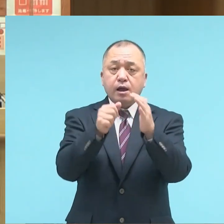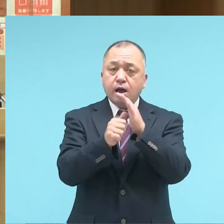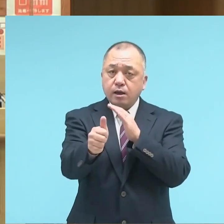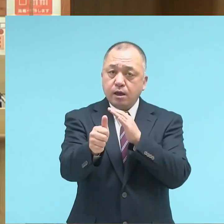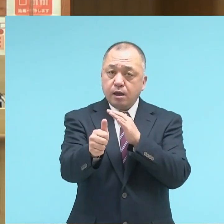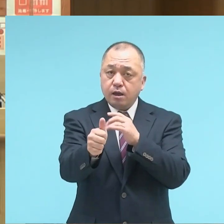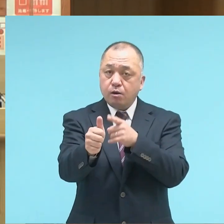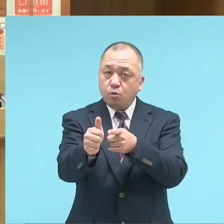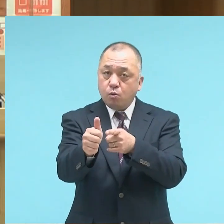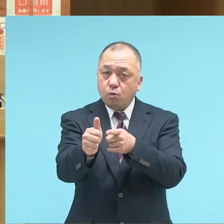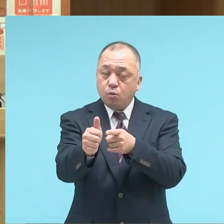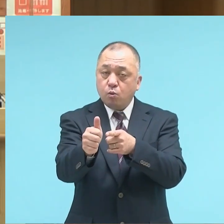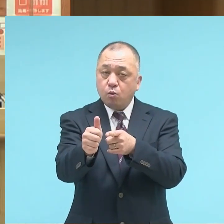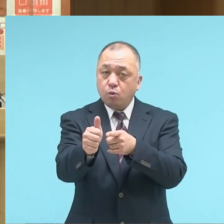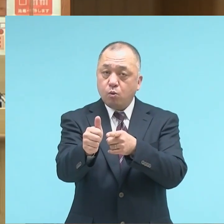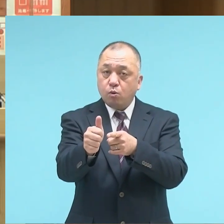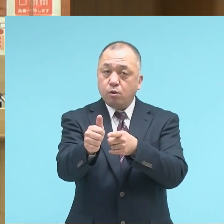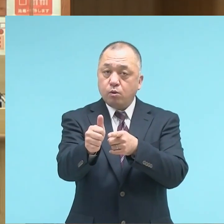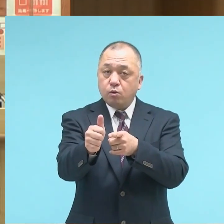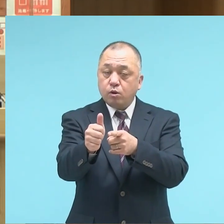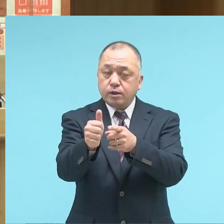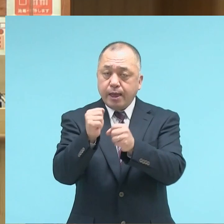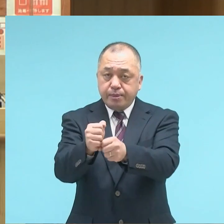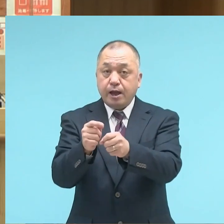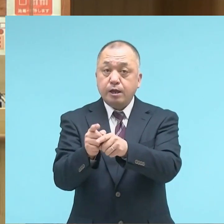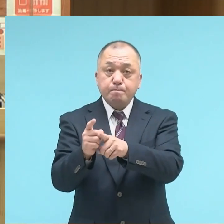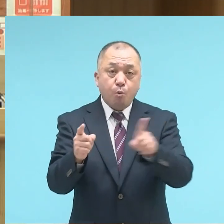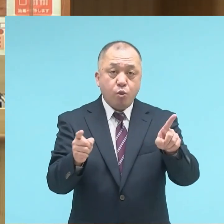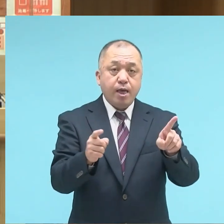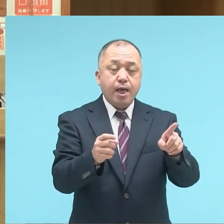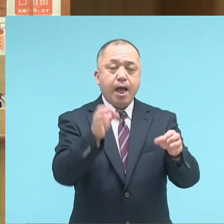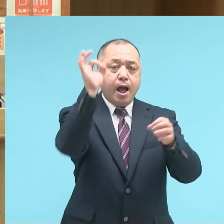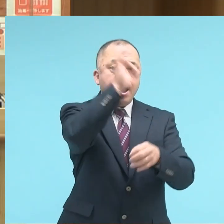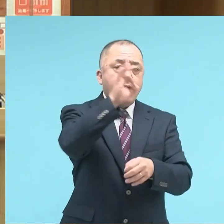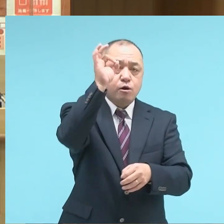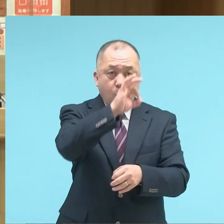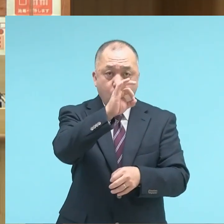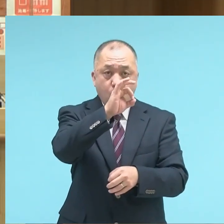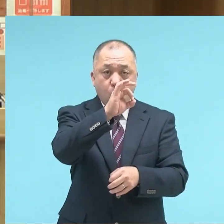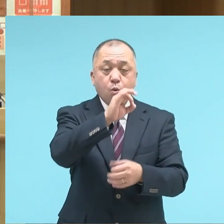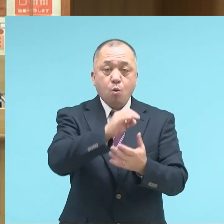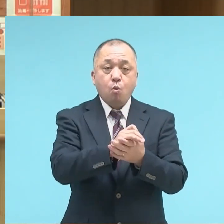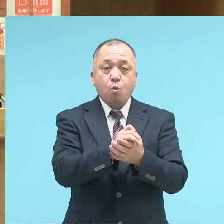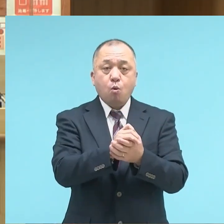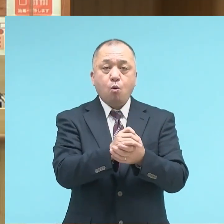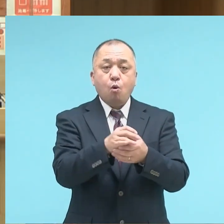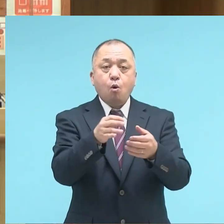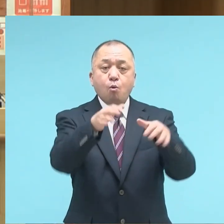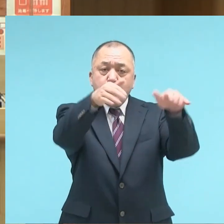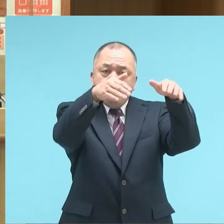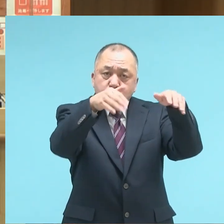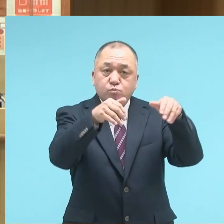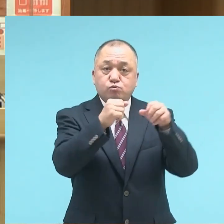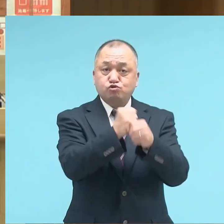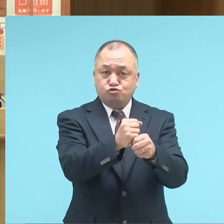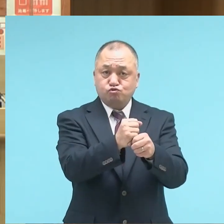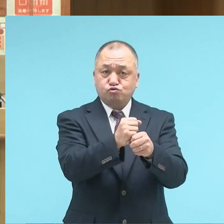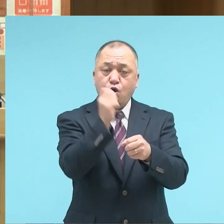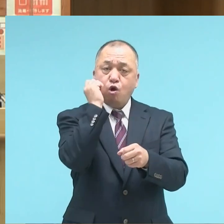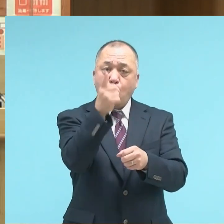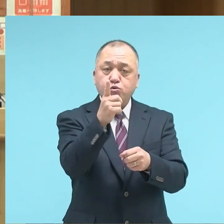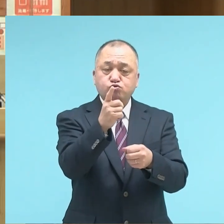遣している一方で、その観光の需要さ、関係を需要関係をする GoTo トラベル